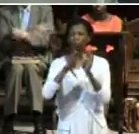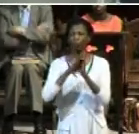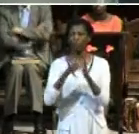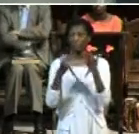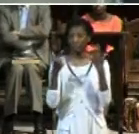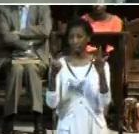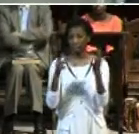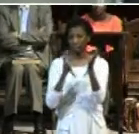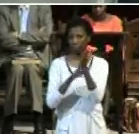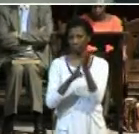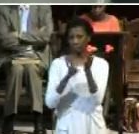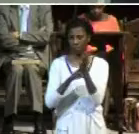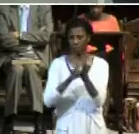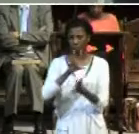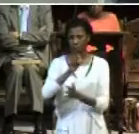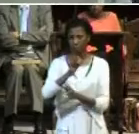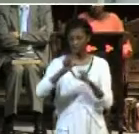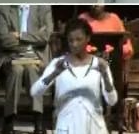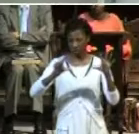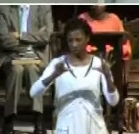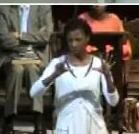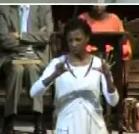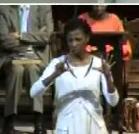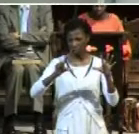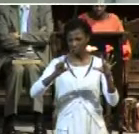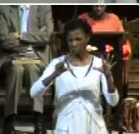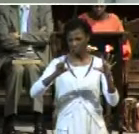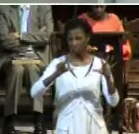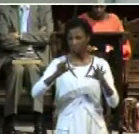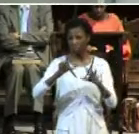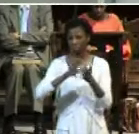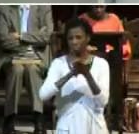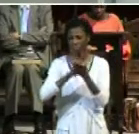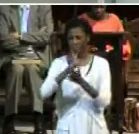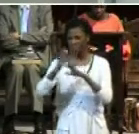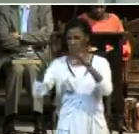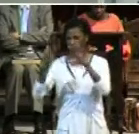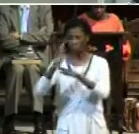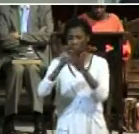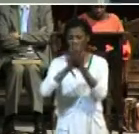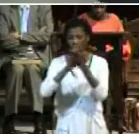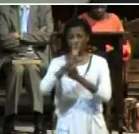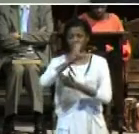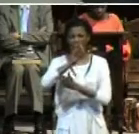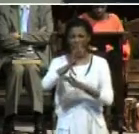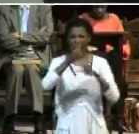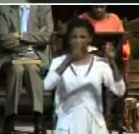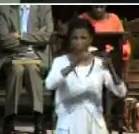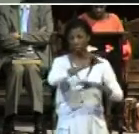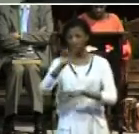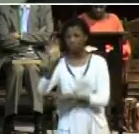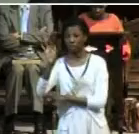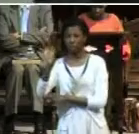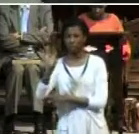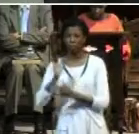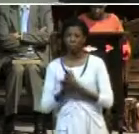versets 37 à 36. Pardon, 36 à 50.